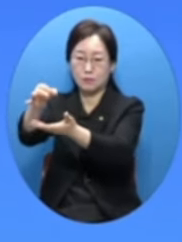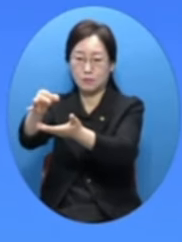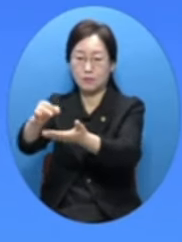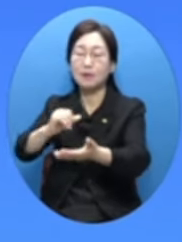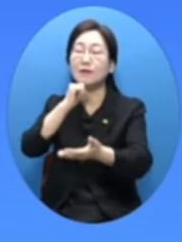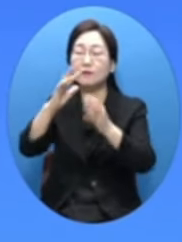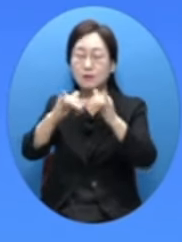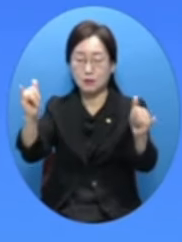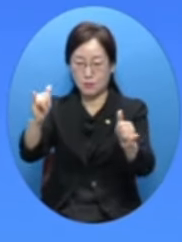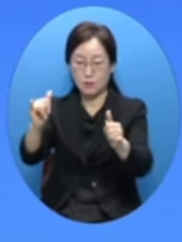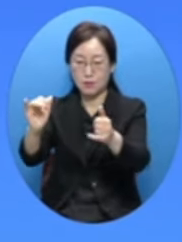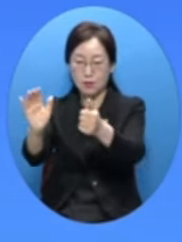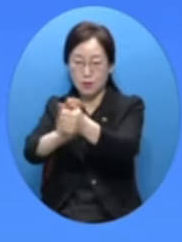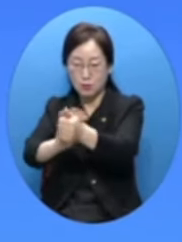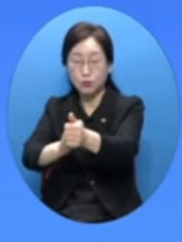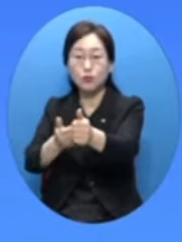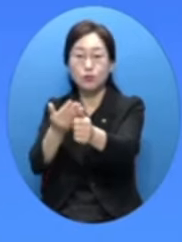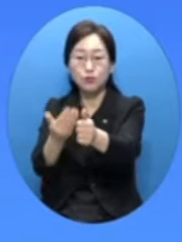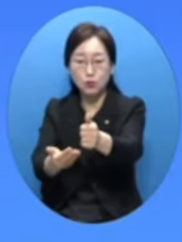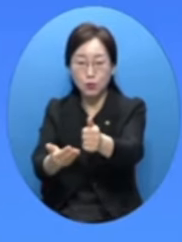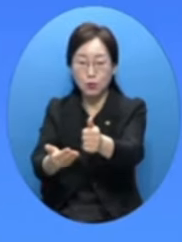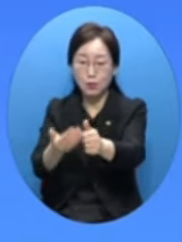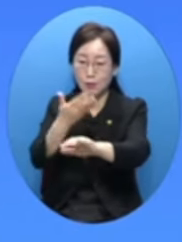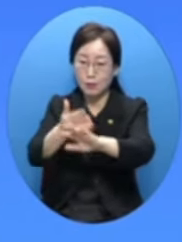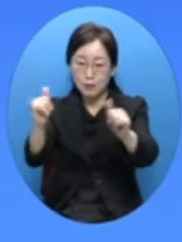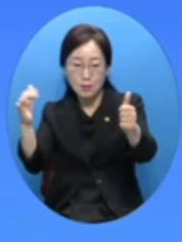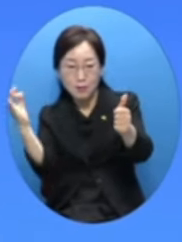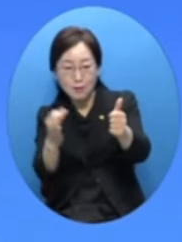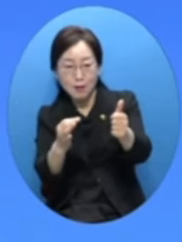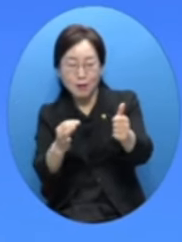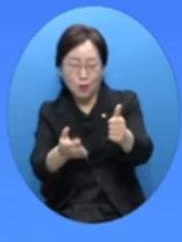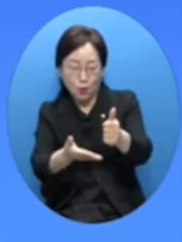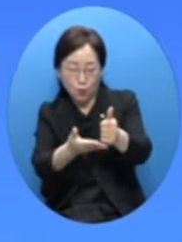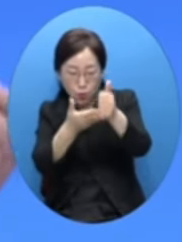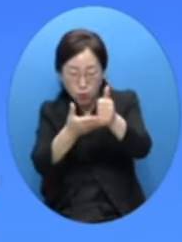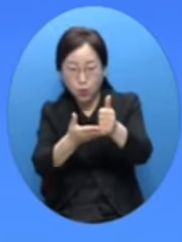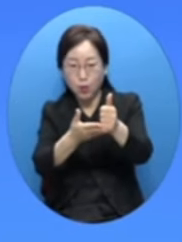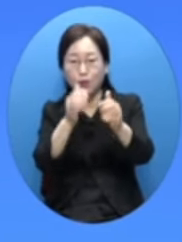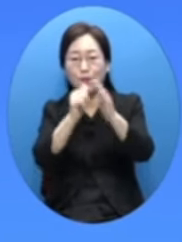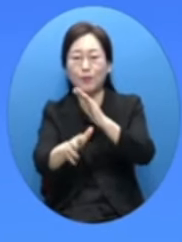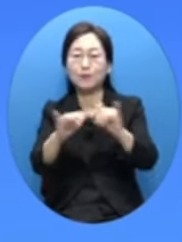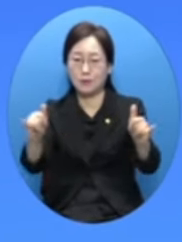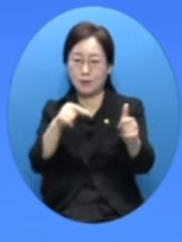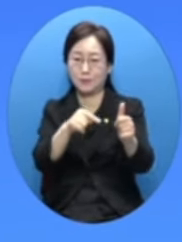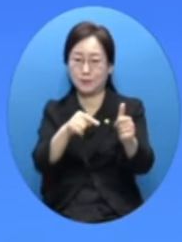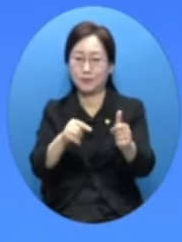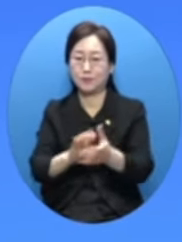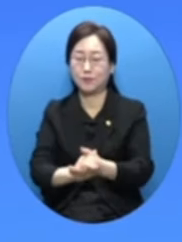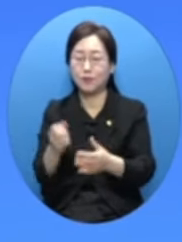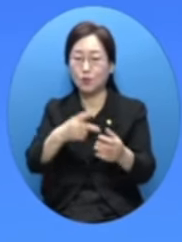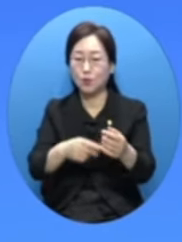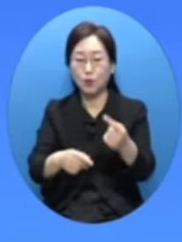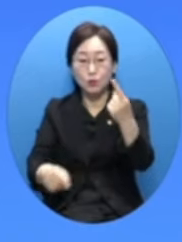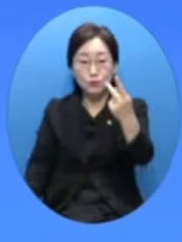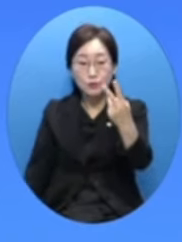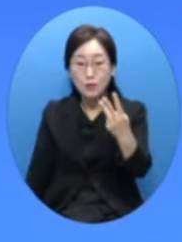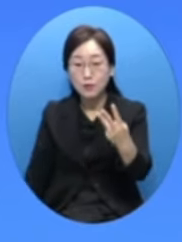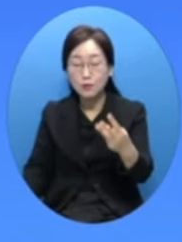구제한 사람들에게 존경받는 지도자였습니다. 또 두 번째 세 번째 기록된